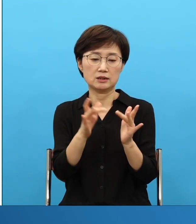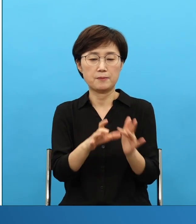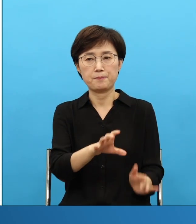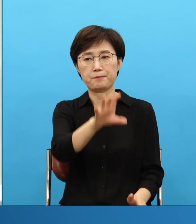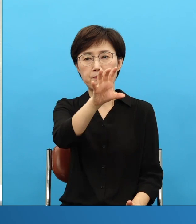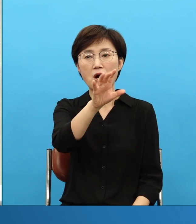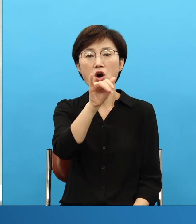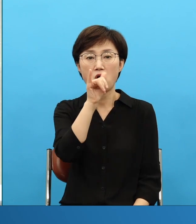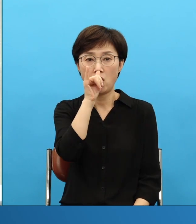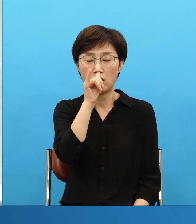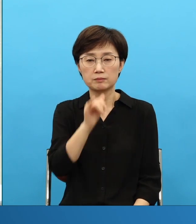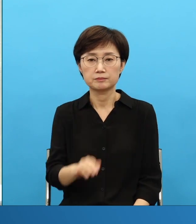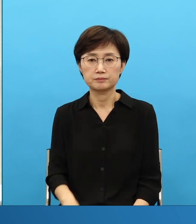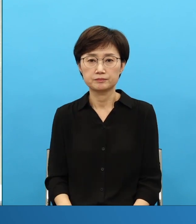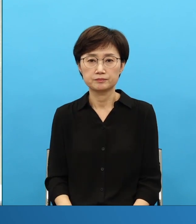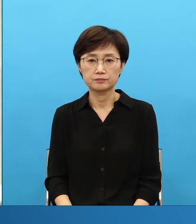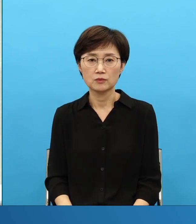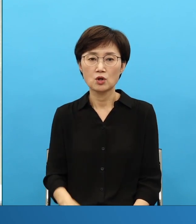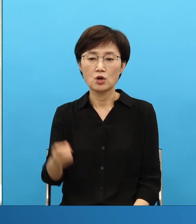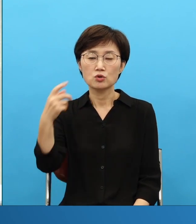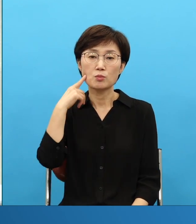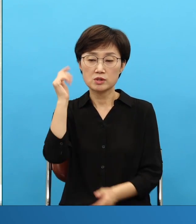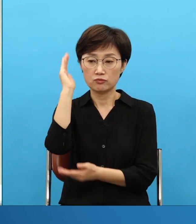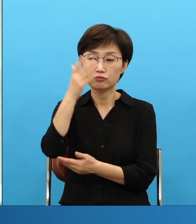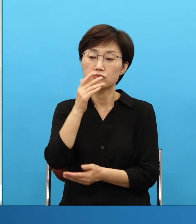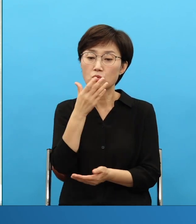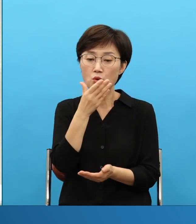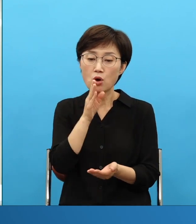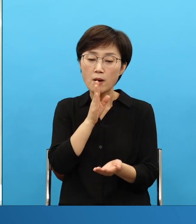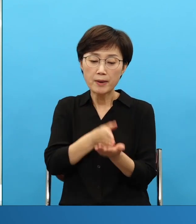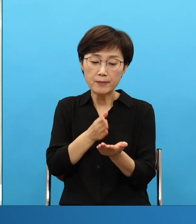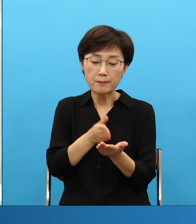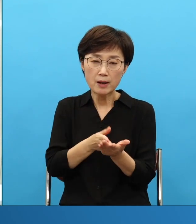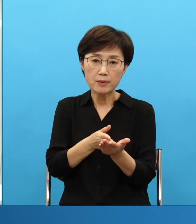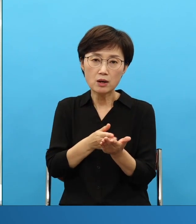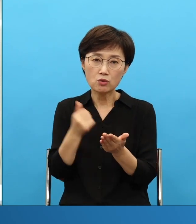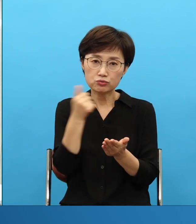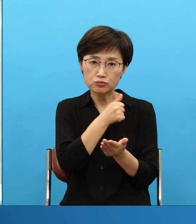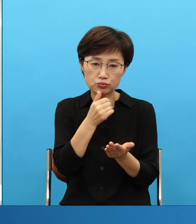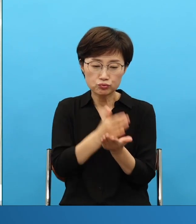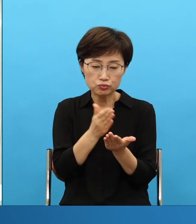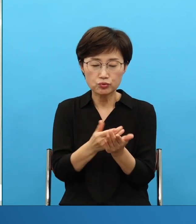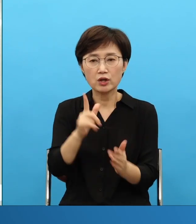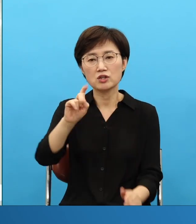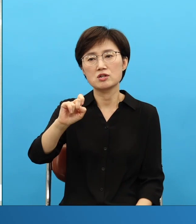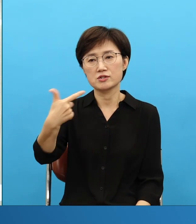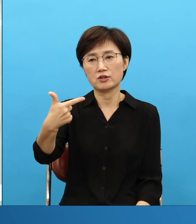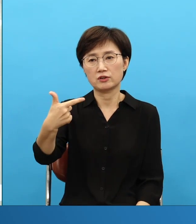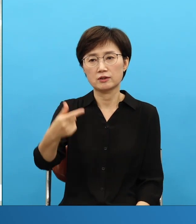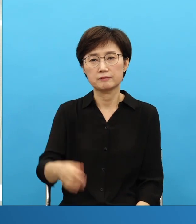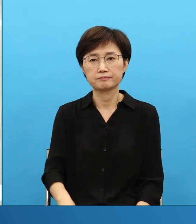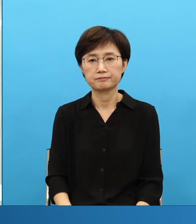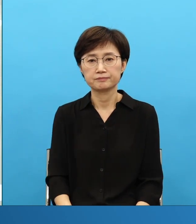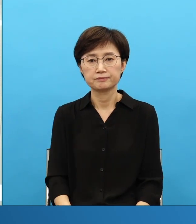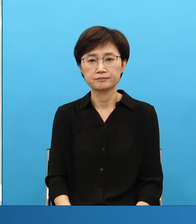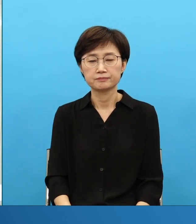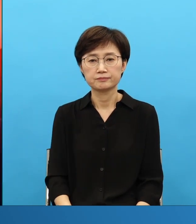있습니다. 이로써 류광수 목사의 메시지는 모두 16개 언어로 237 현장에 전달되고 있습니다.